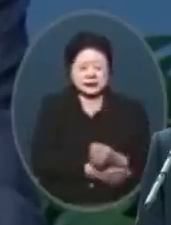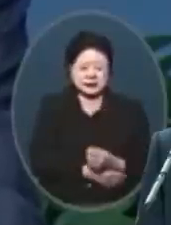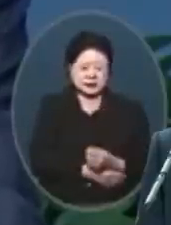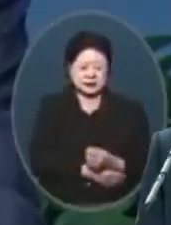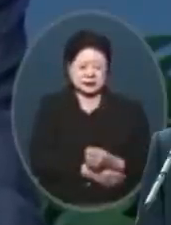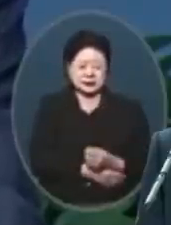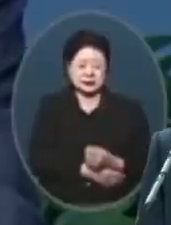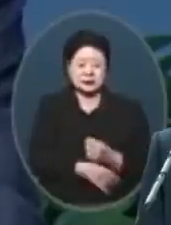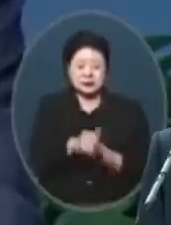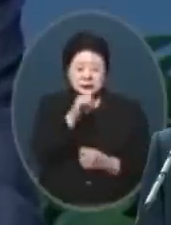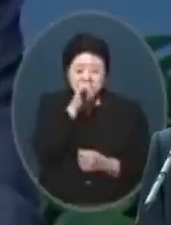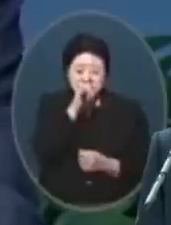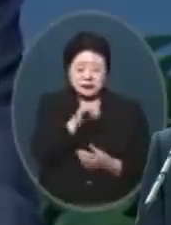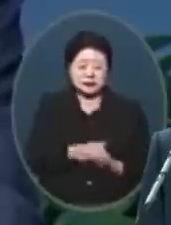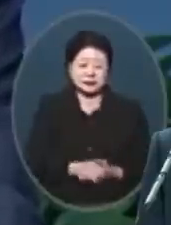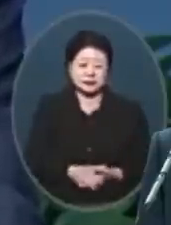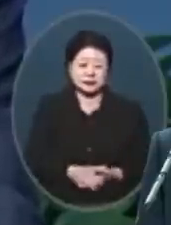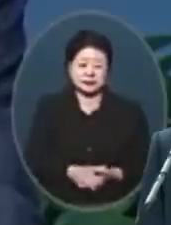묶여있는 그